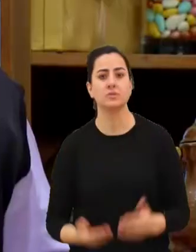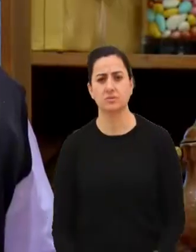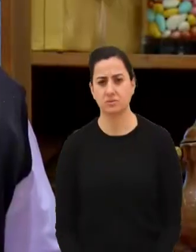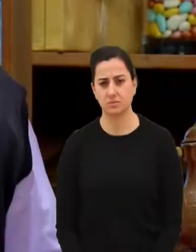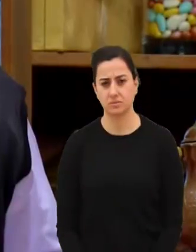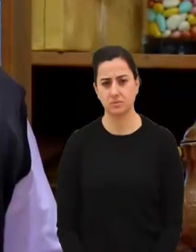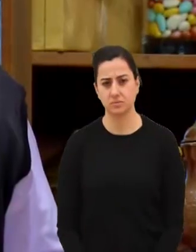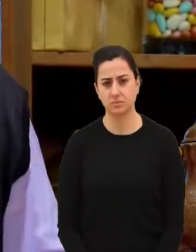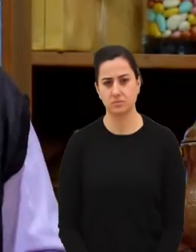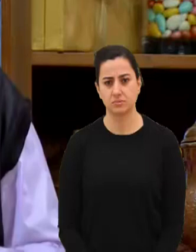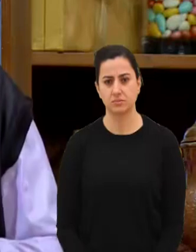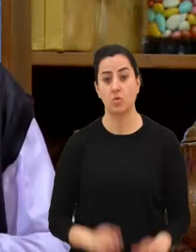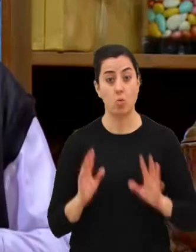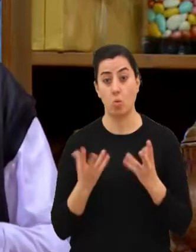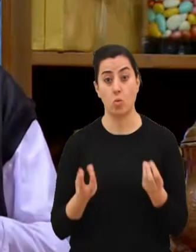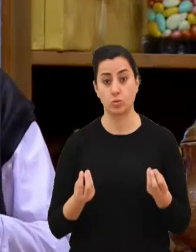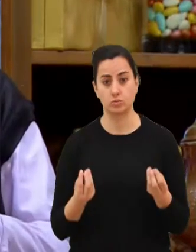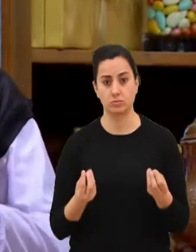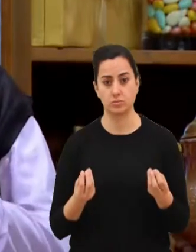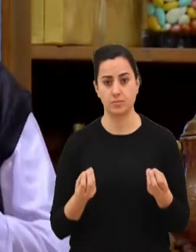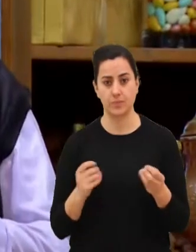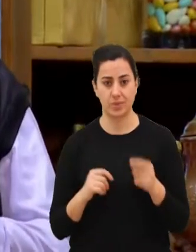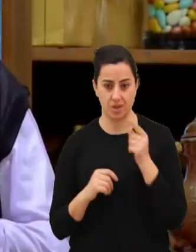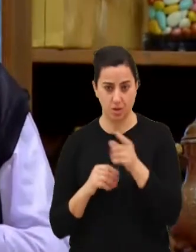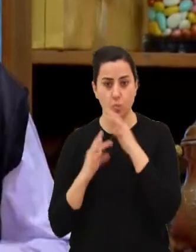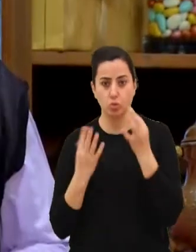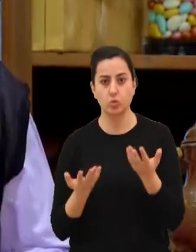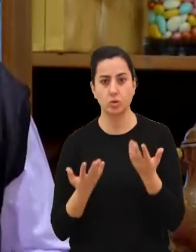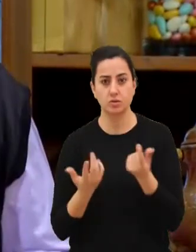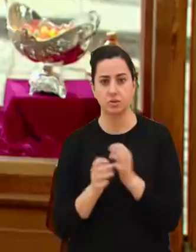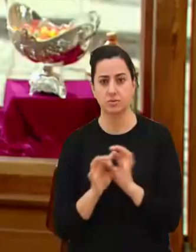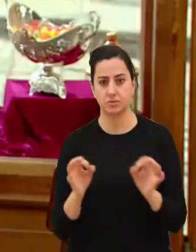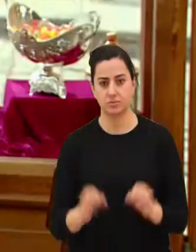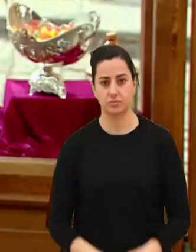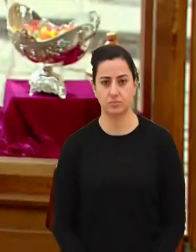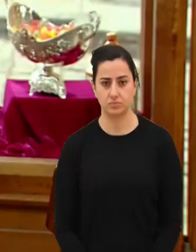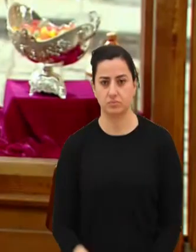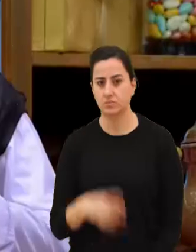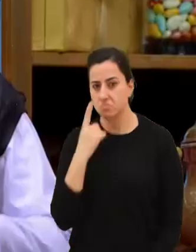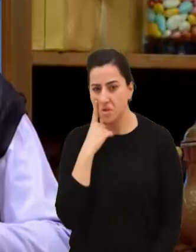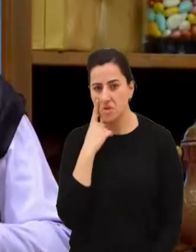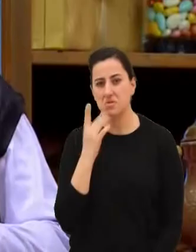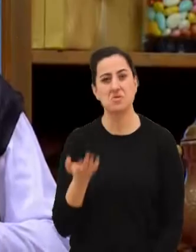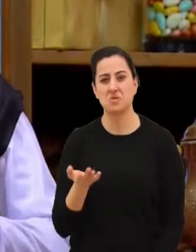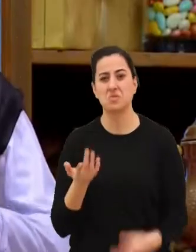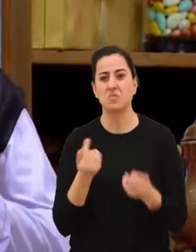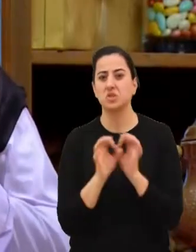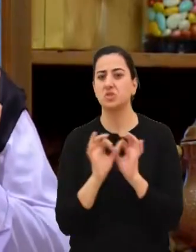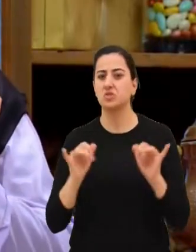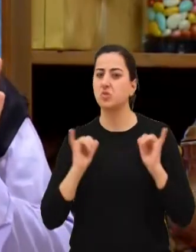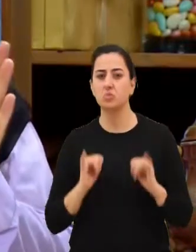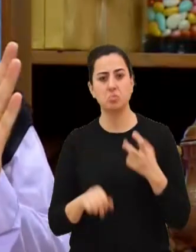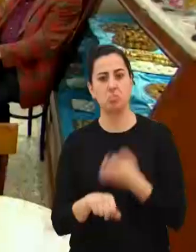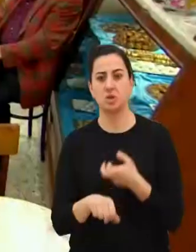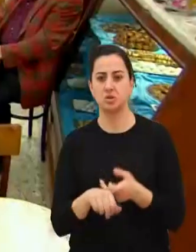Evet. Olsa sen olurdun. Cepsiz Niyazi. Bak cebine 5 kuruş para çıkmadan